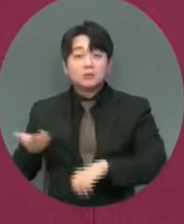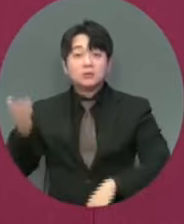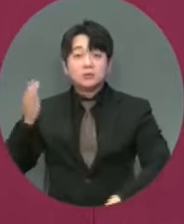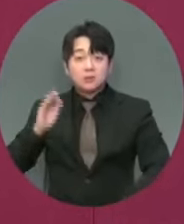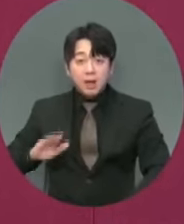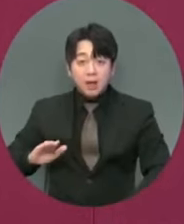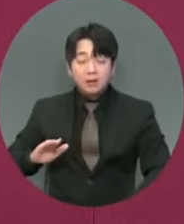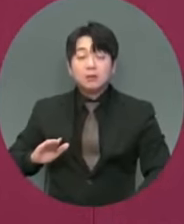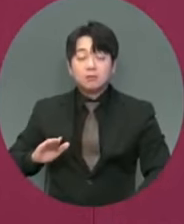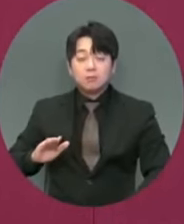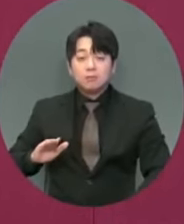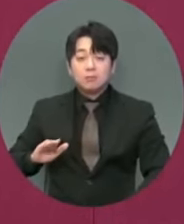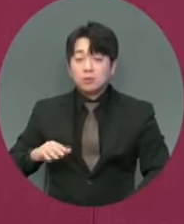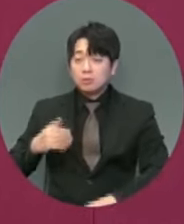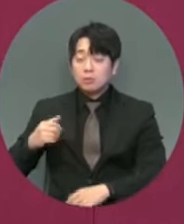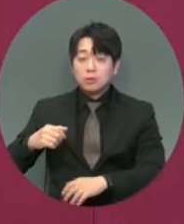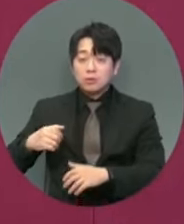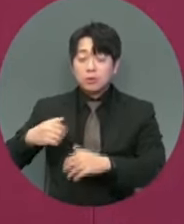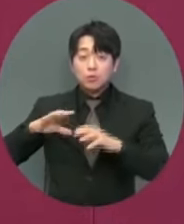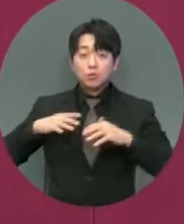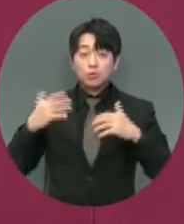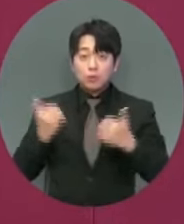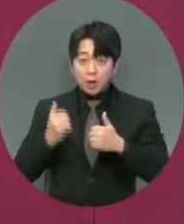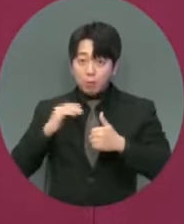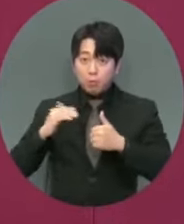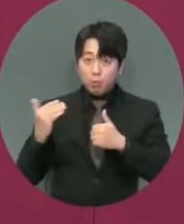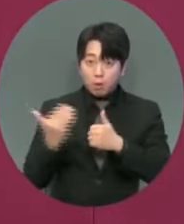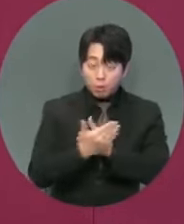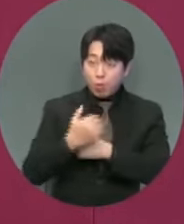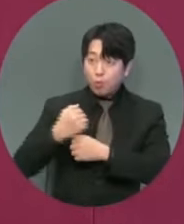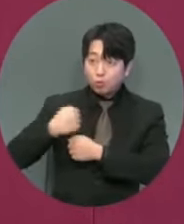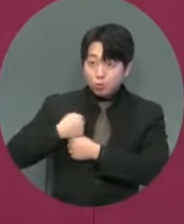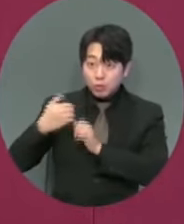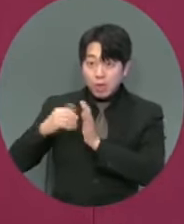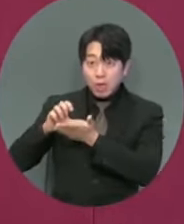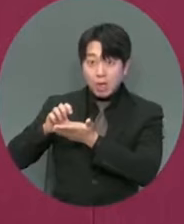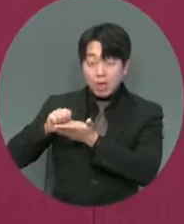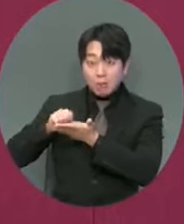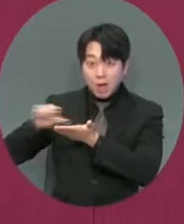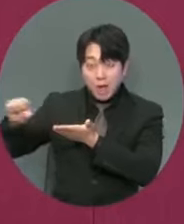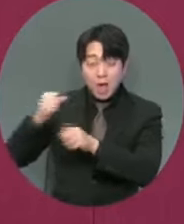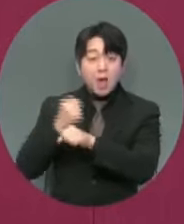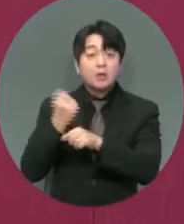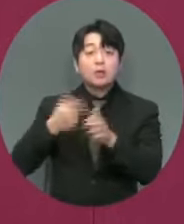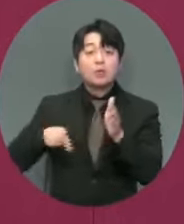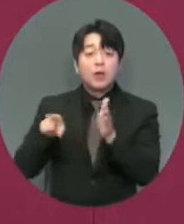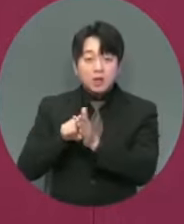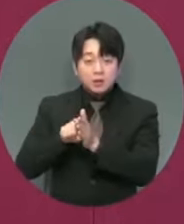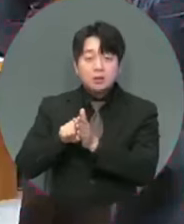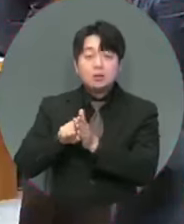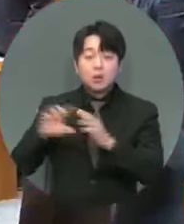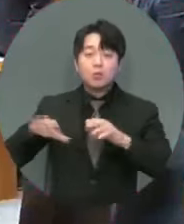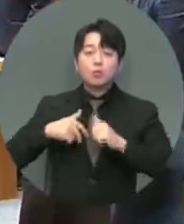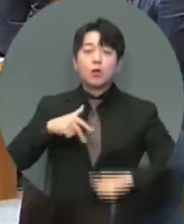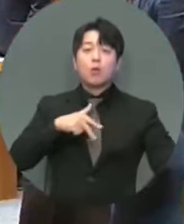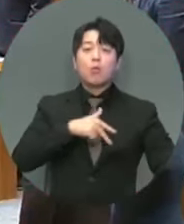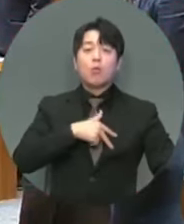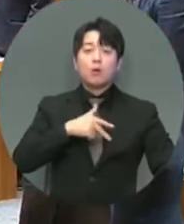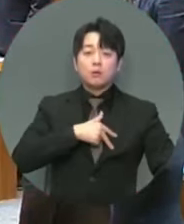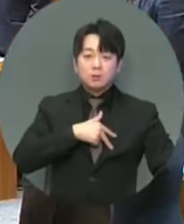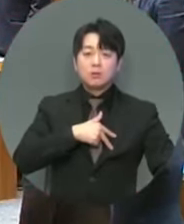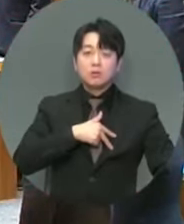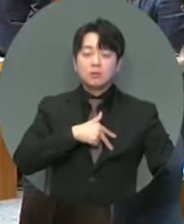계엄군을 물리치고 계엄을 해제하기 위해서 함께해 주신 국힘당의 18분의 의원님을